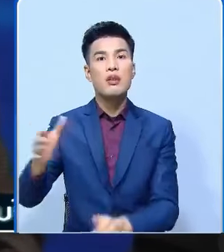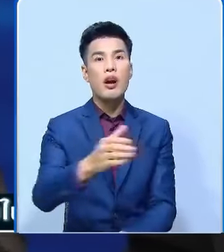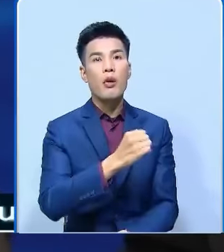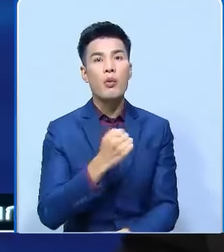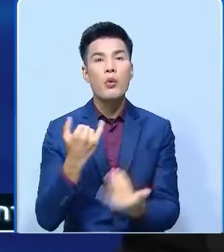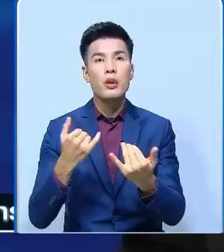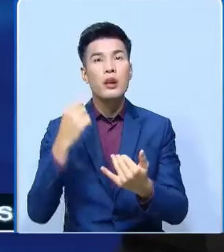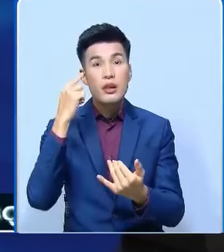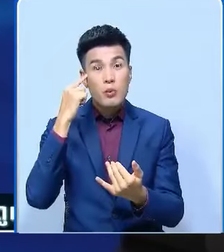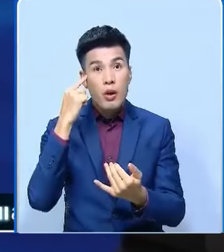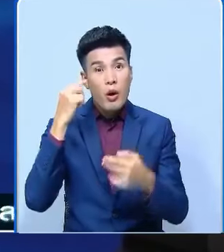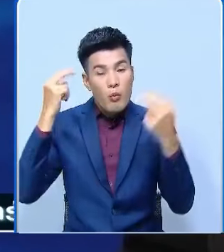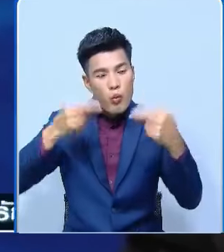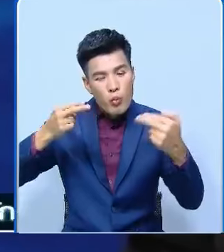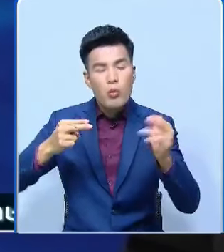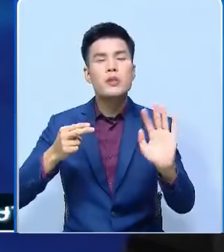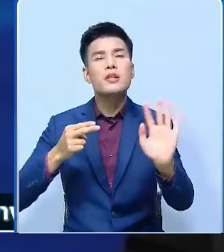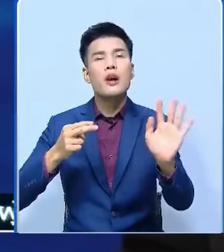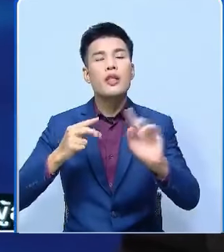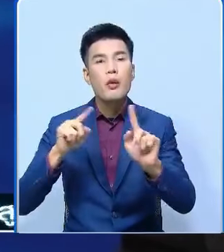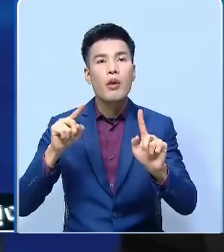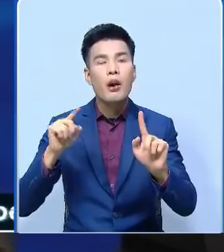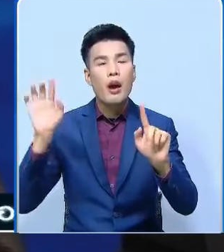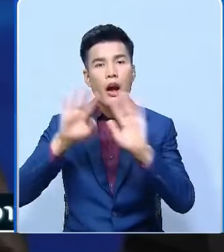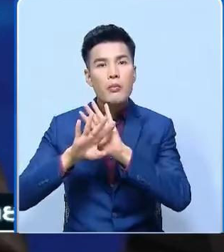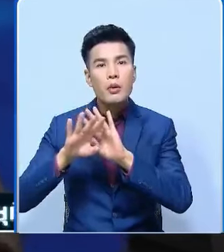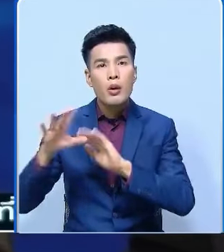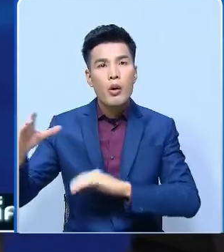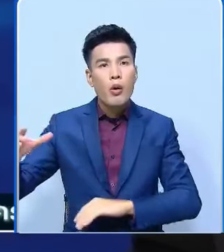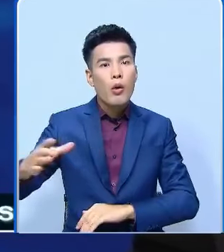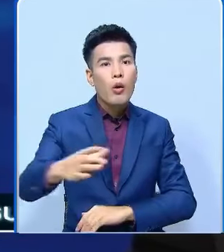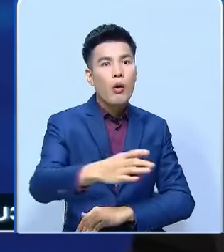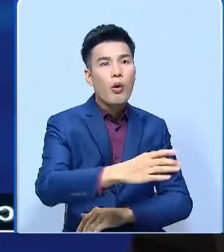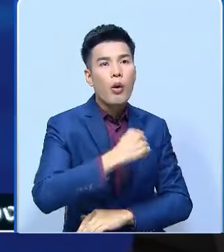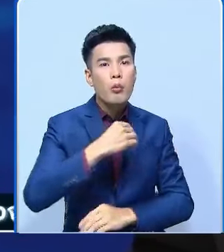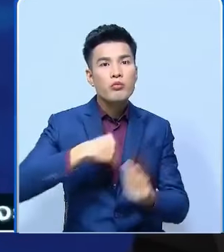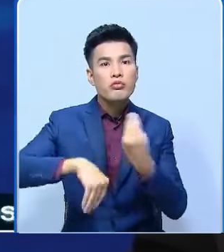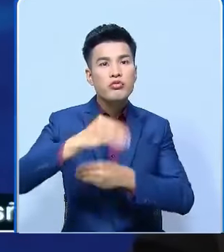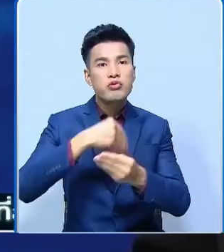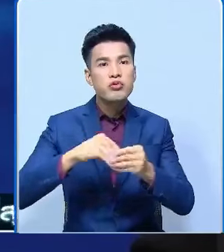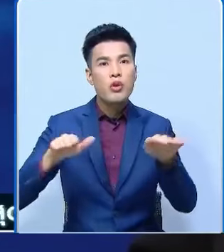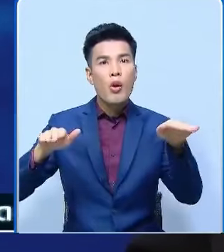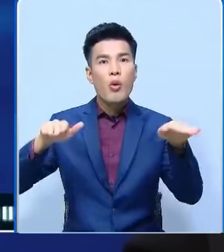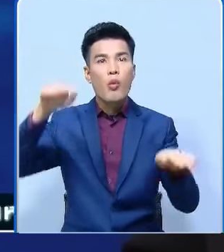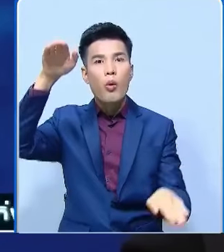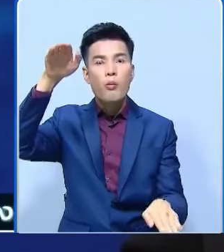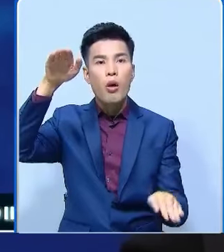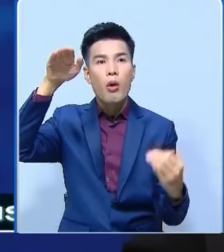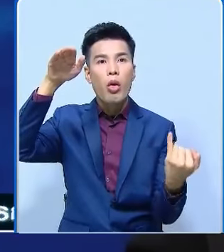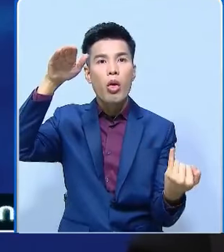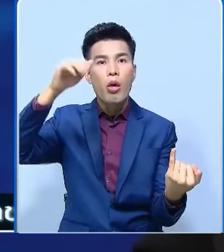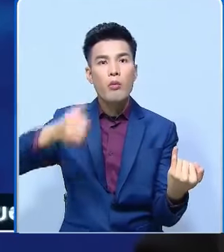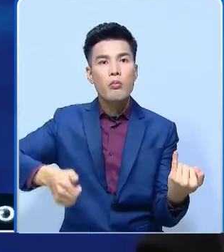วันนี้คงไม่ใช่เป็นเรื่องของสงครามการใช้อาวุธแต่จะเป็นเรื่องของสงครามเศรษฐกิจในการที่จะใช้กล